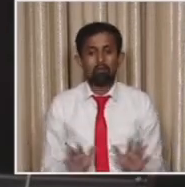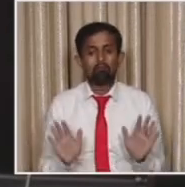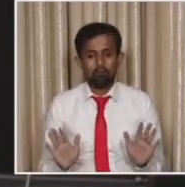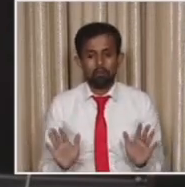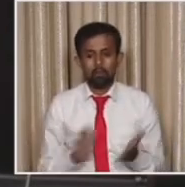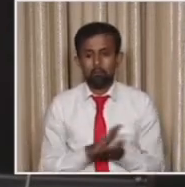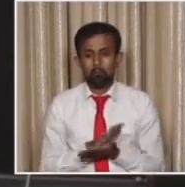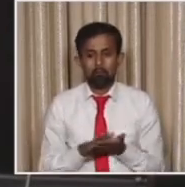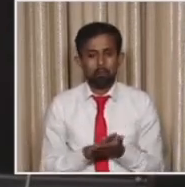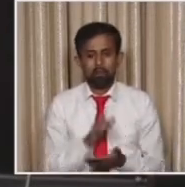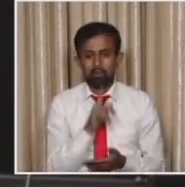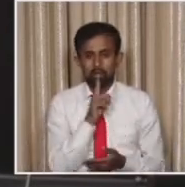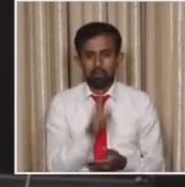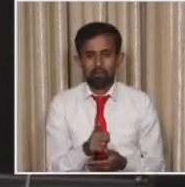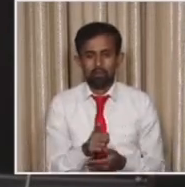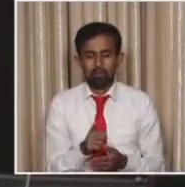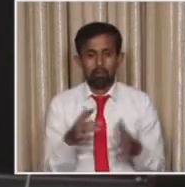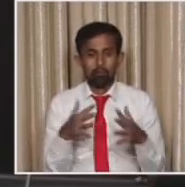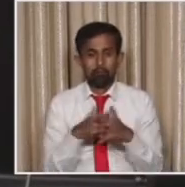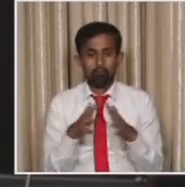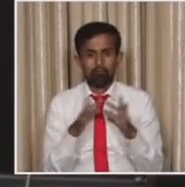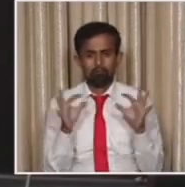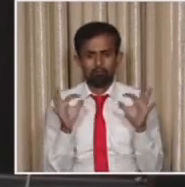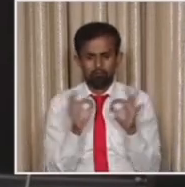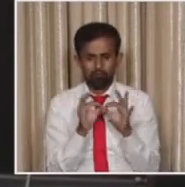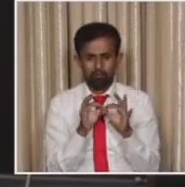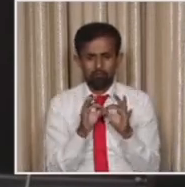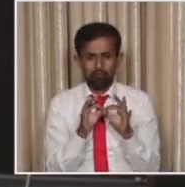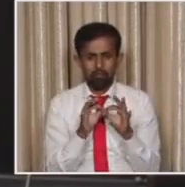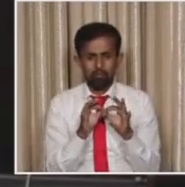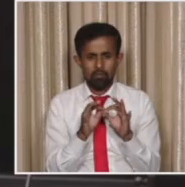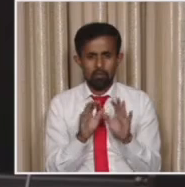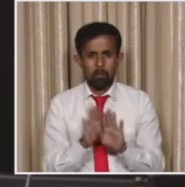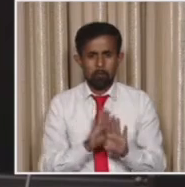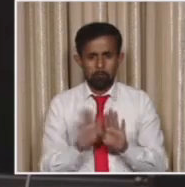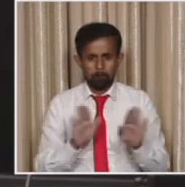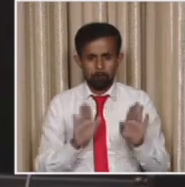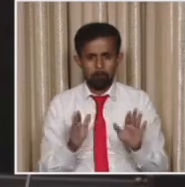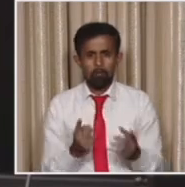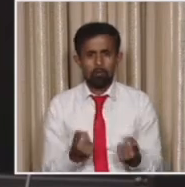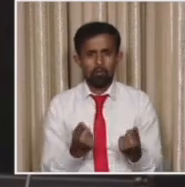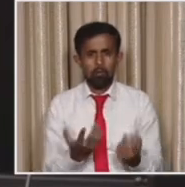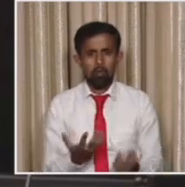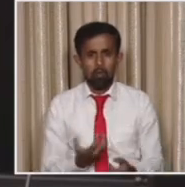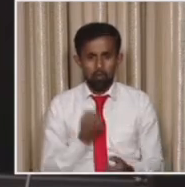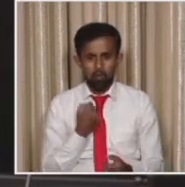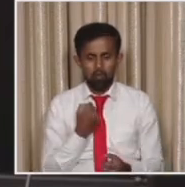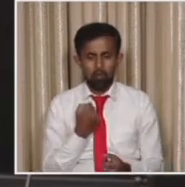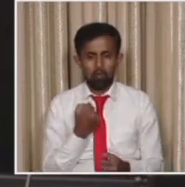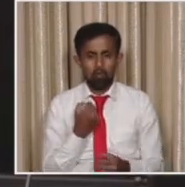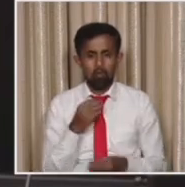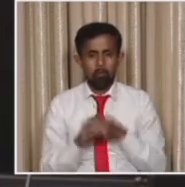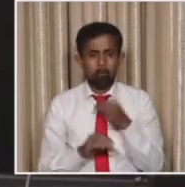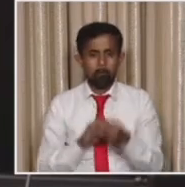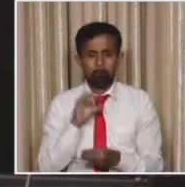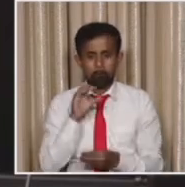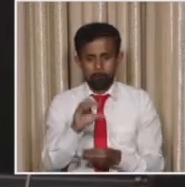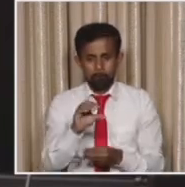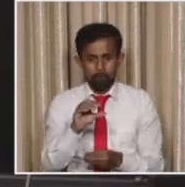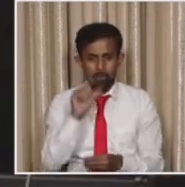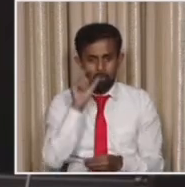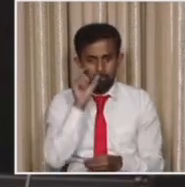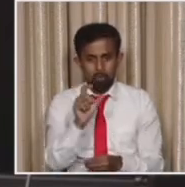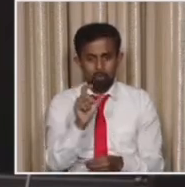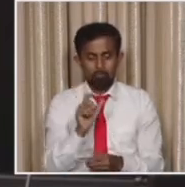බොහොම පැහැදිලිව මතක් කරන්න මේ සමාජ මාධ්‍ය යම් තරමකට පාලනය කිරීමට අවශ්‍ය වෙනවා ආයෝජන පිළිබඳව අපි කල්පනා කරන කොටත්